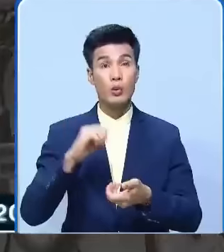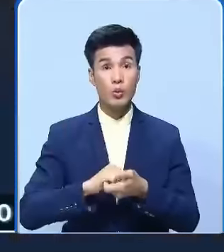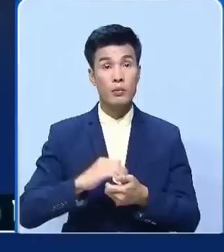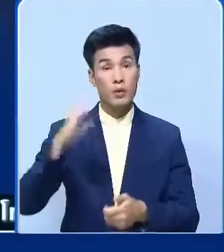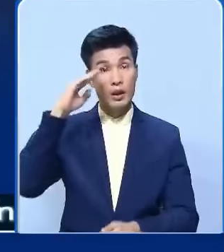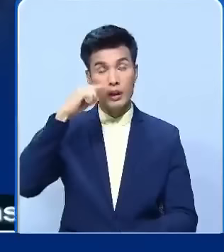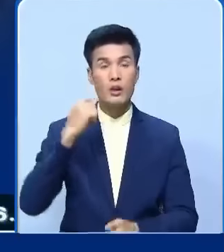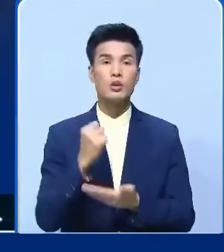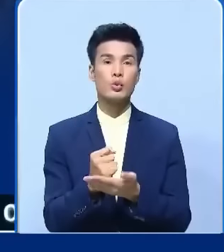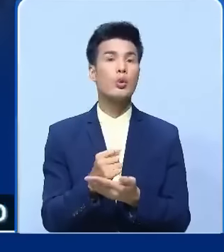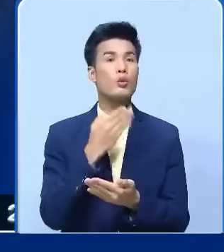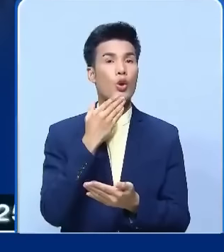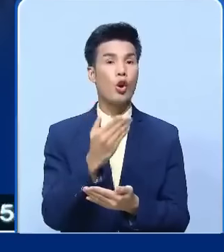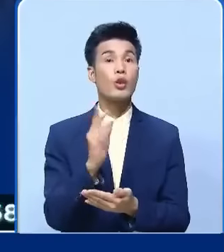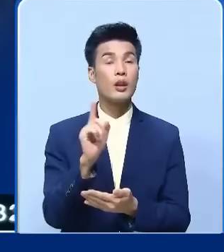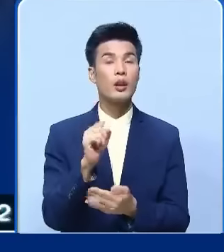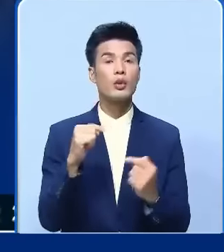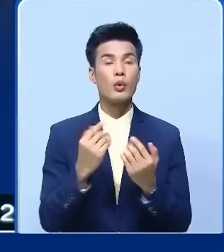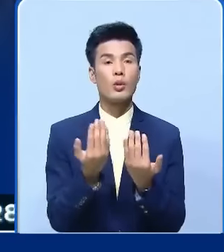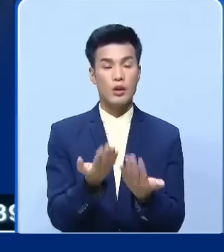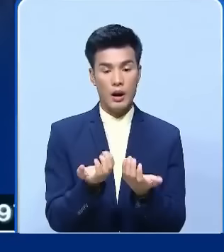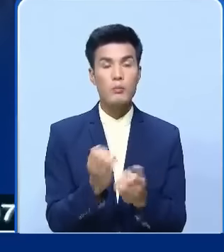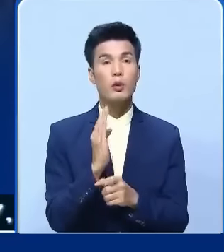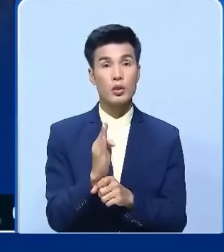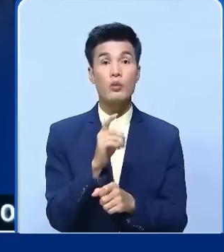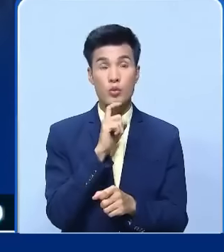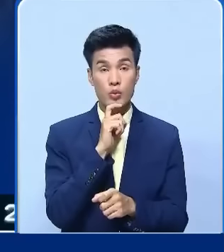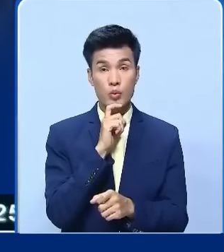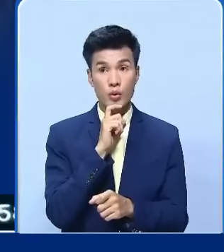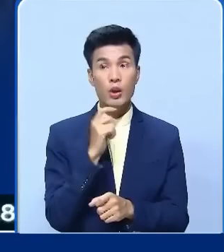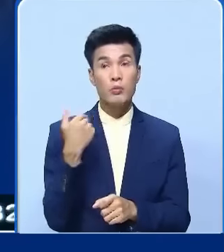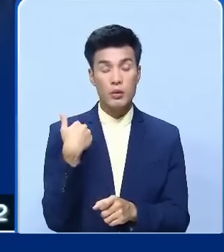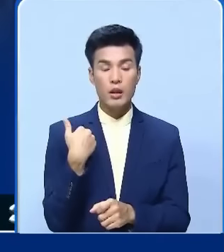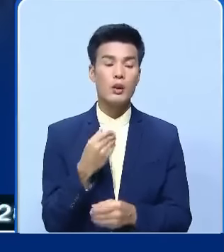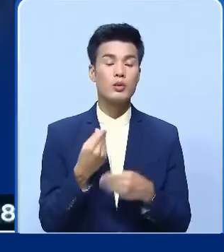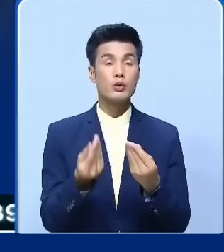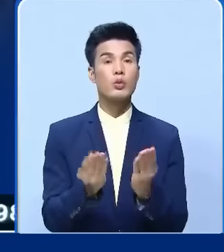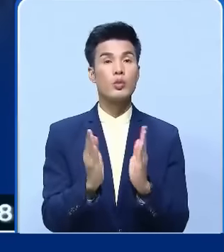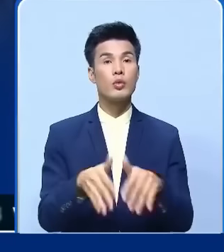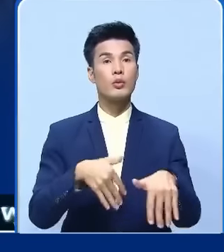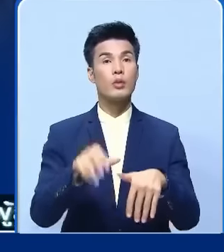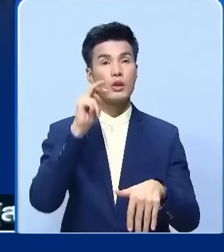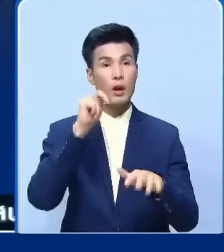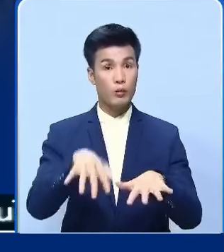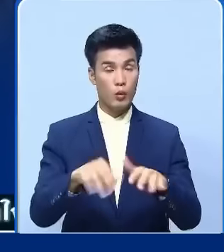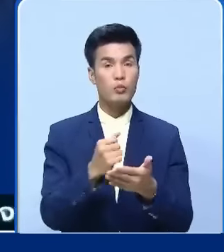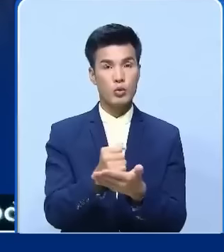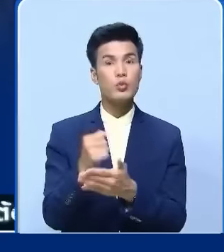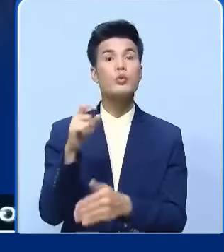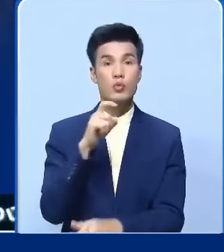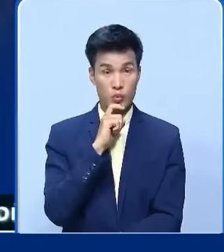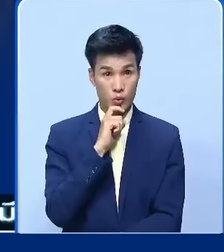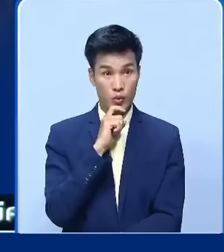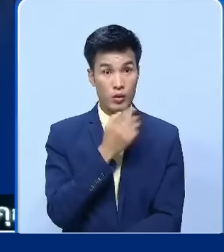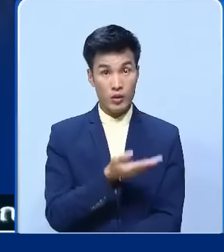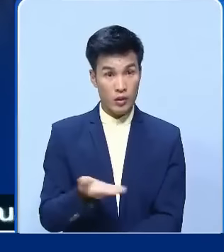ไทยก็ยังช่วยอยู่ตลอดเลย ใช่ค่ะยังคงเปิดรับบริจาคสิ่งของอุปโภคบริโภคเพื่อที่จะช่วยเหลือบรรเทาความเดือดร้อนผู้ที่ประสบอุทกภัยทั่วประ